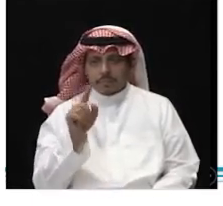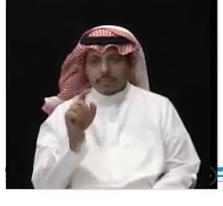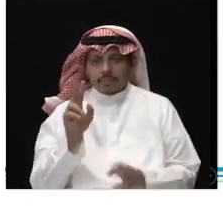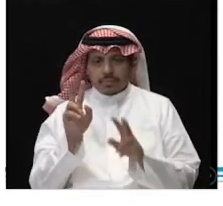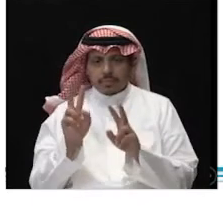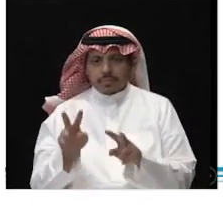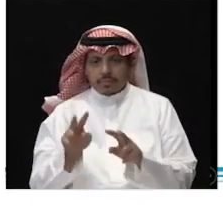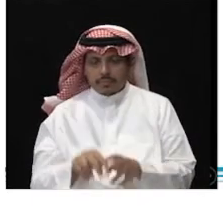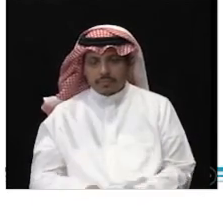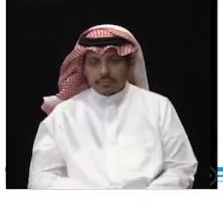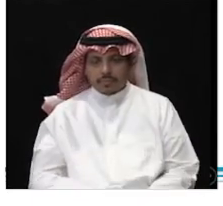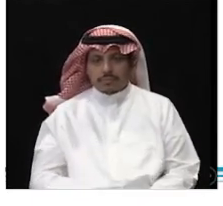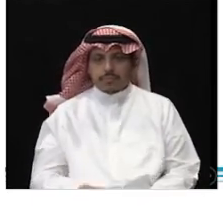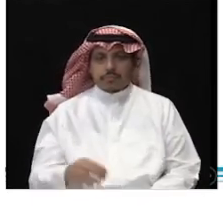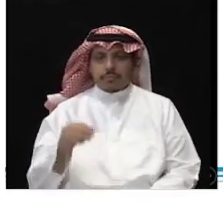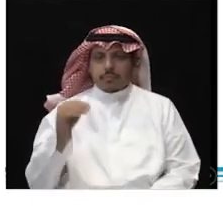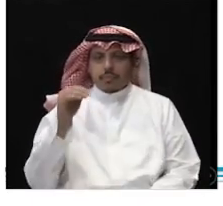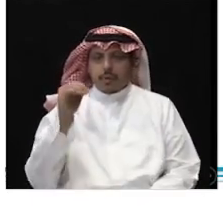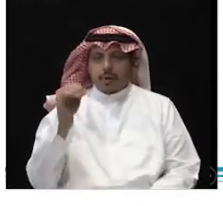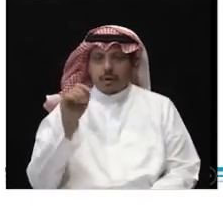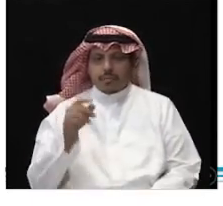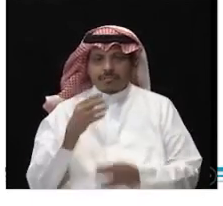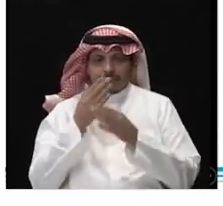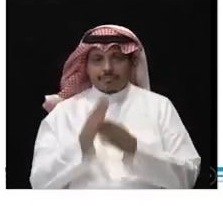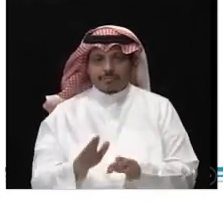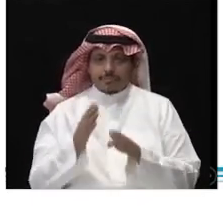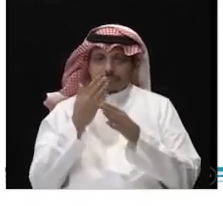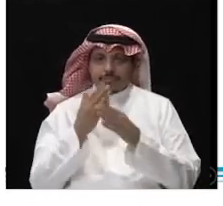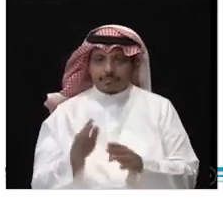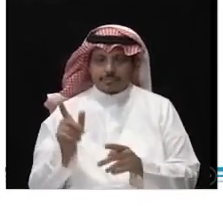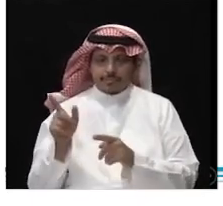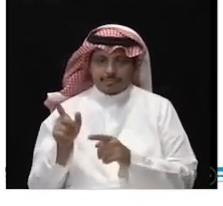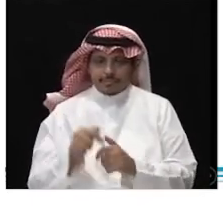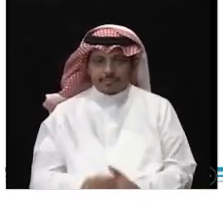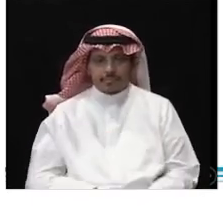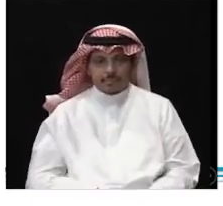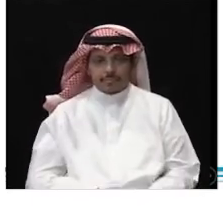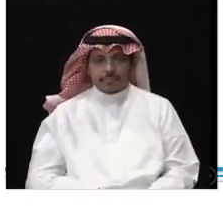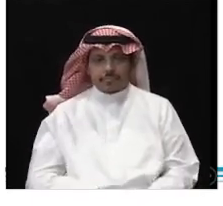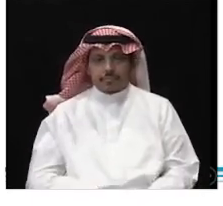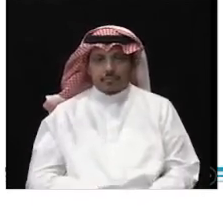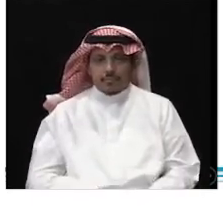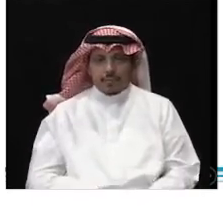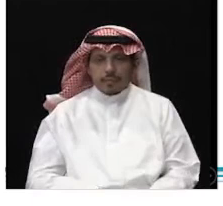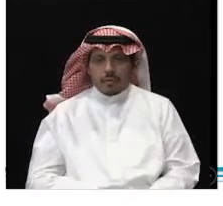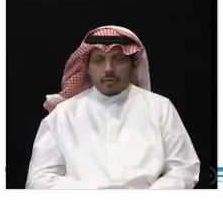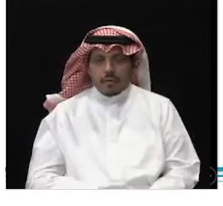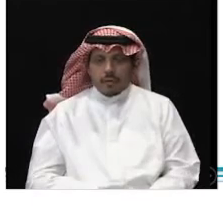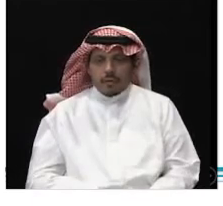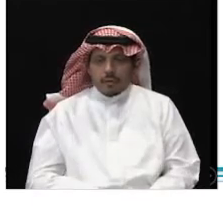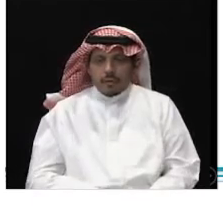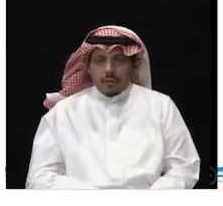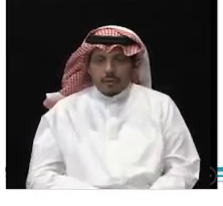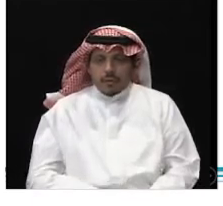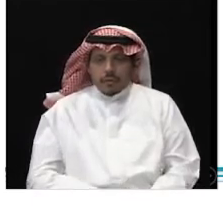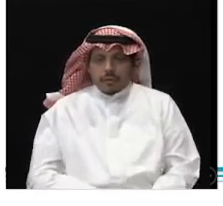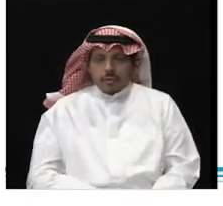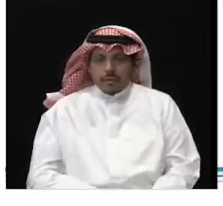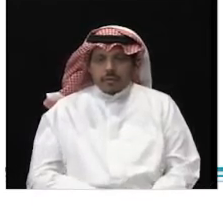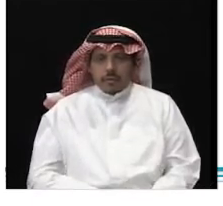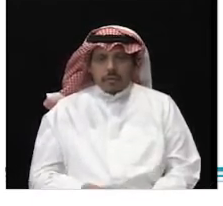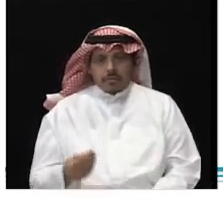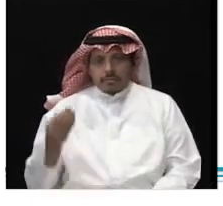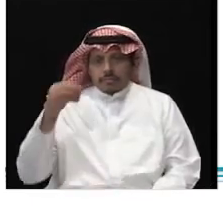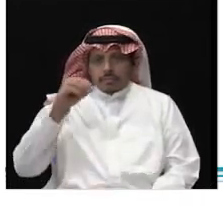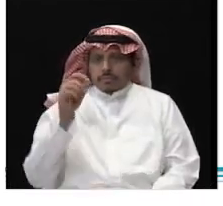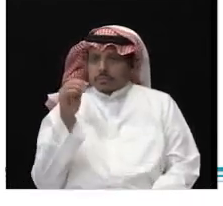نقول حطب، حطب. سنرى الآن مع التنوين كيف تقرأ وما الذي يطرأ